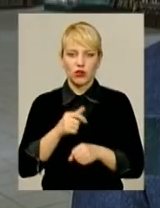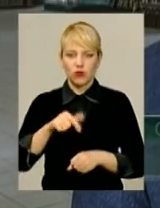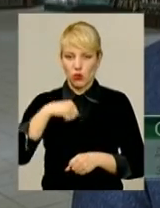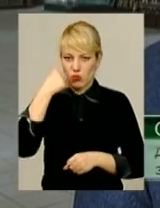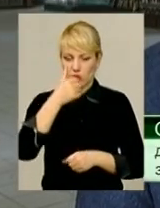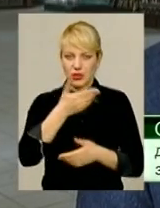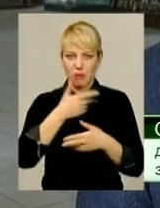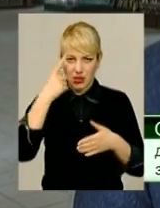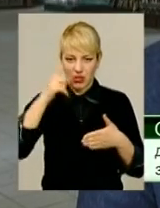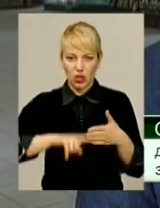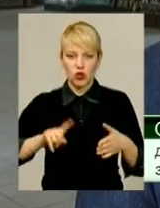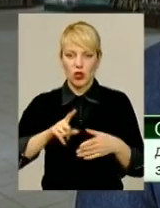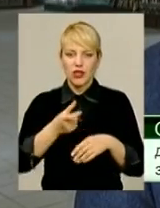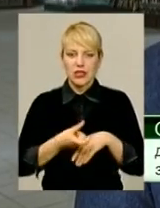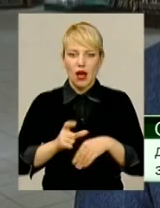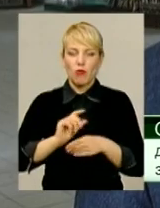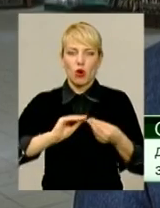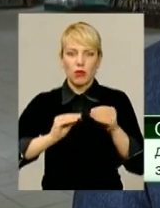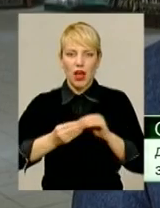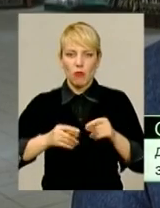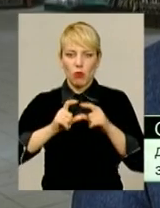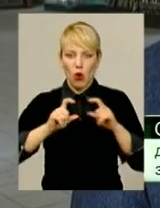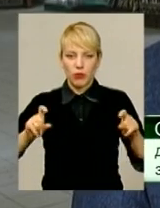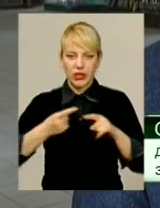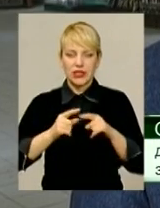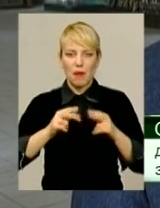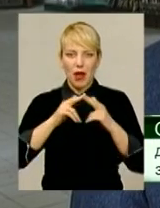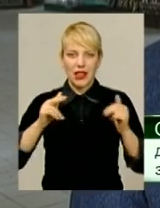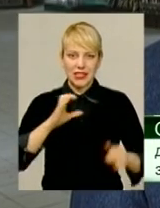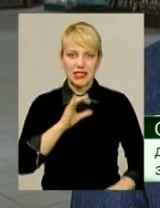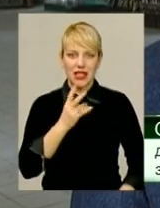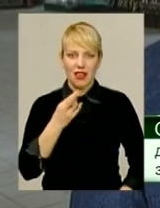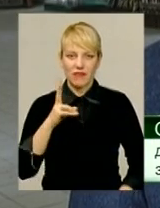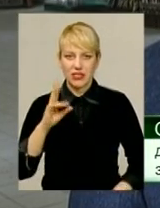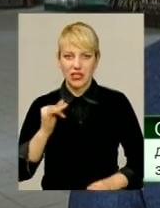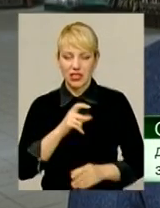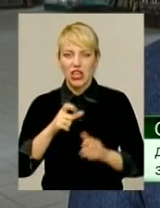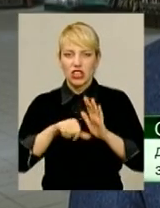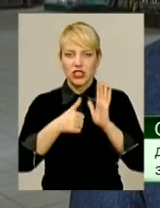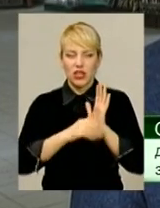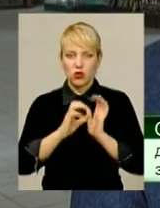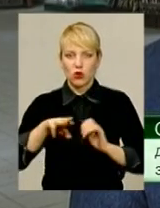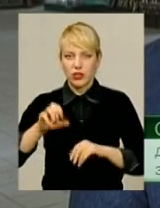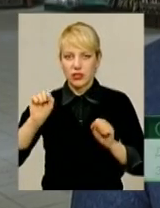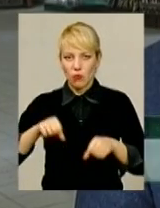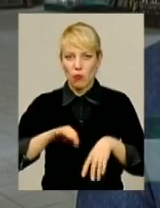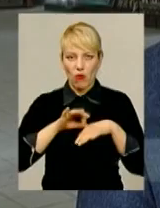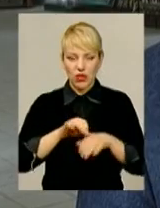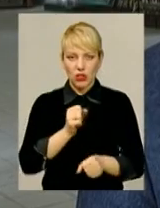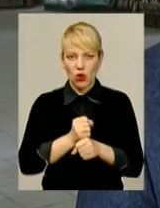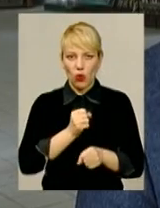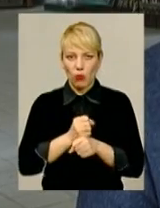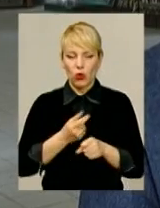ми на самому проблемному об'єкті, це палац Синявських 16 століття, ми зможемо провести ці роботи.